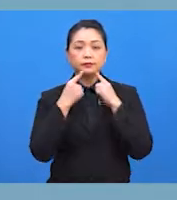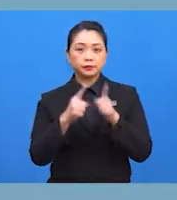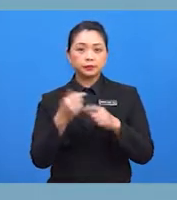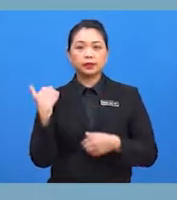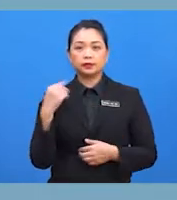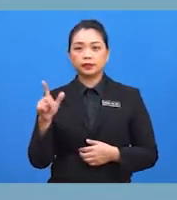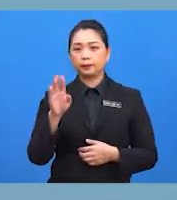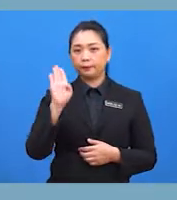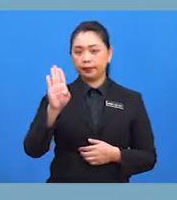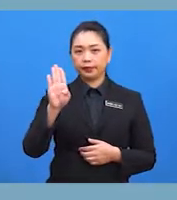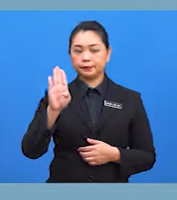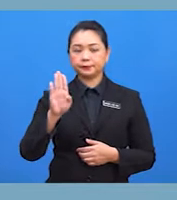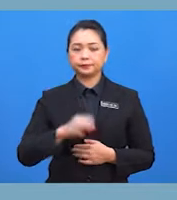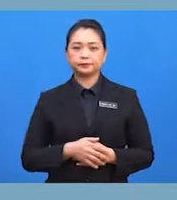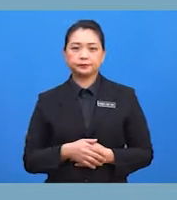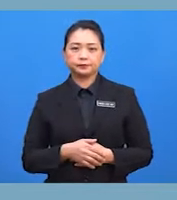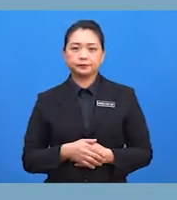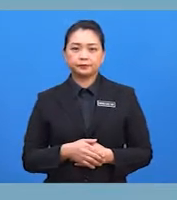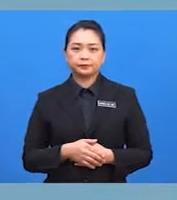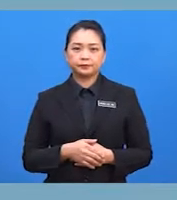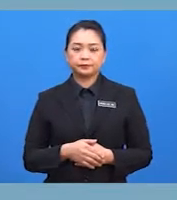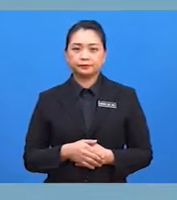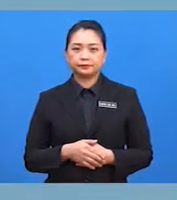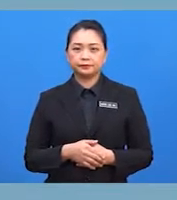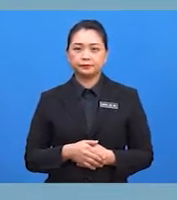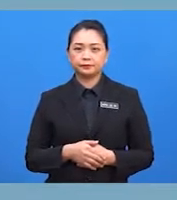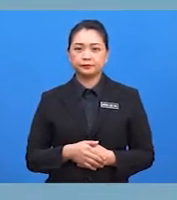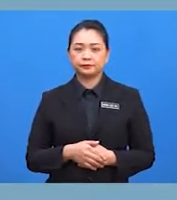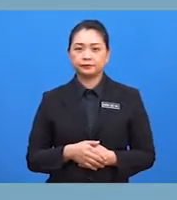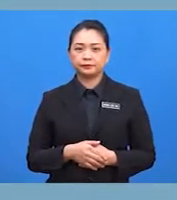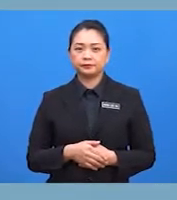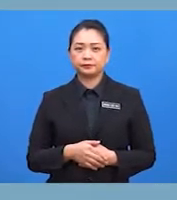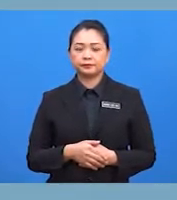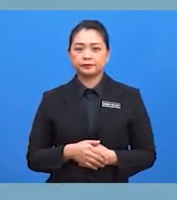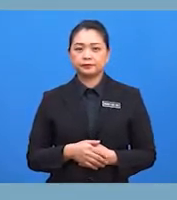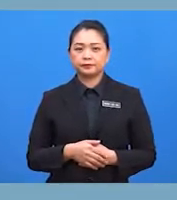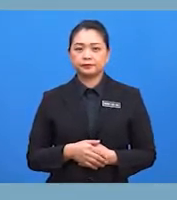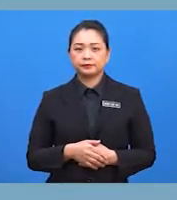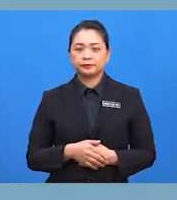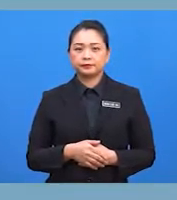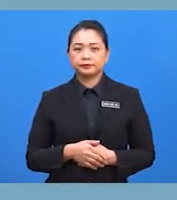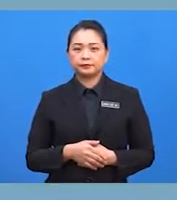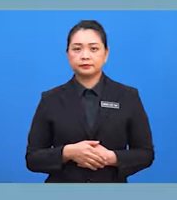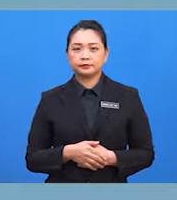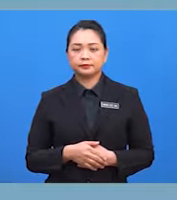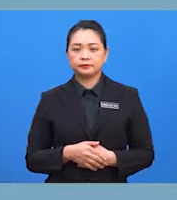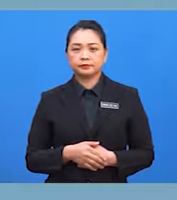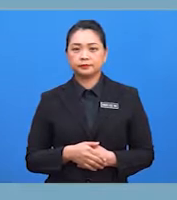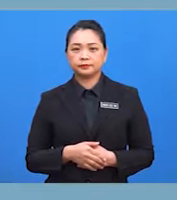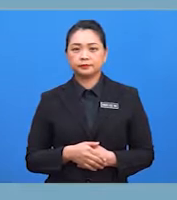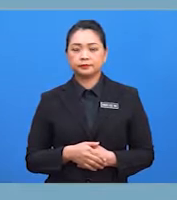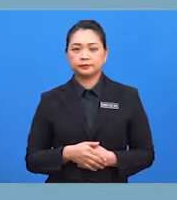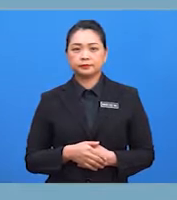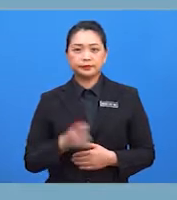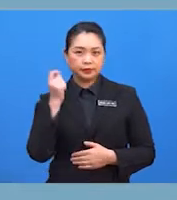Jawapannya adalah B, iaitu taraf hidup. Kesemua berikut adalah petunjuk makroekonomi yang